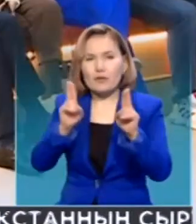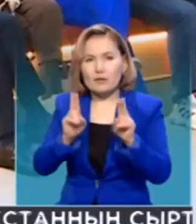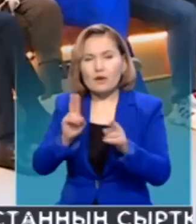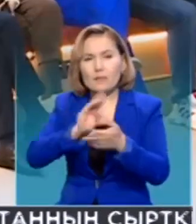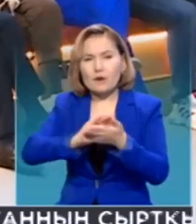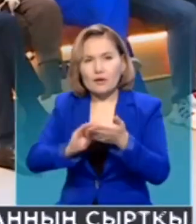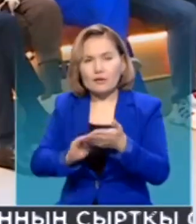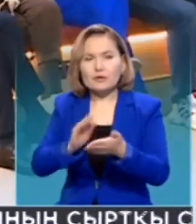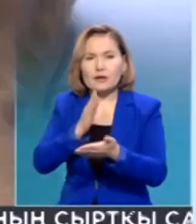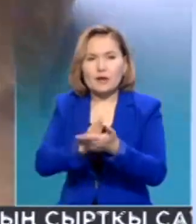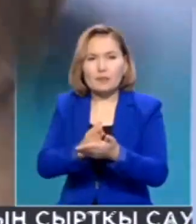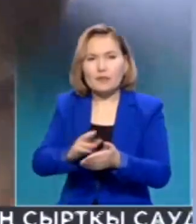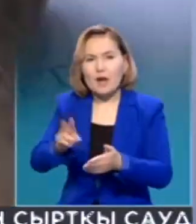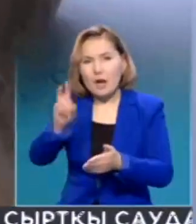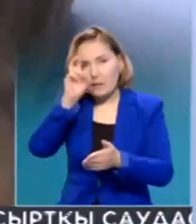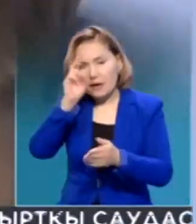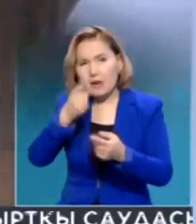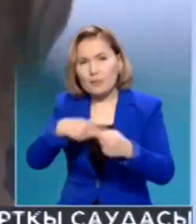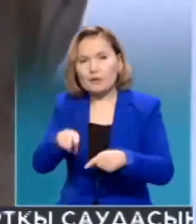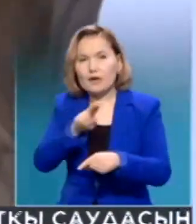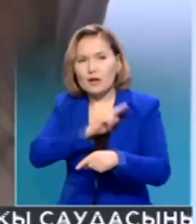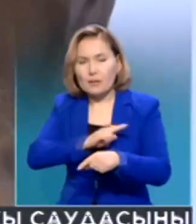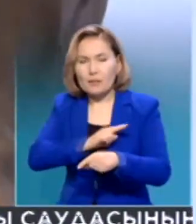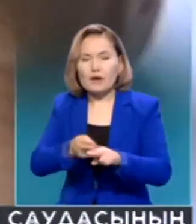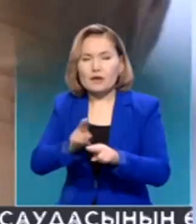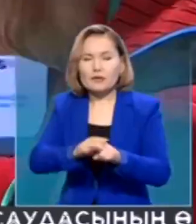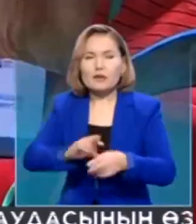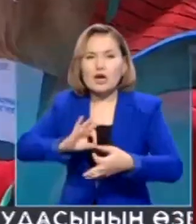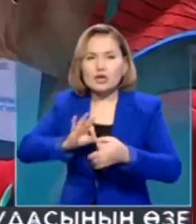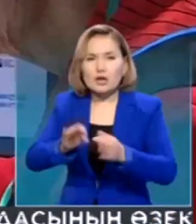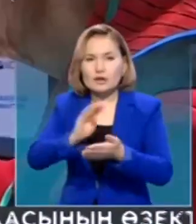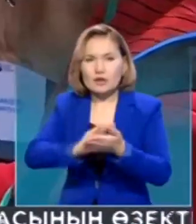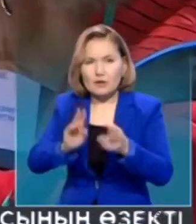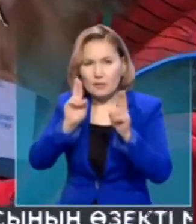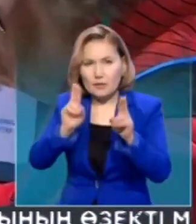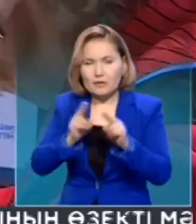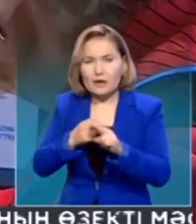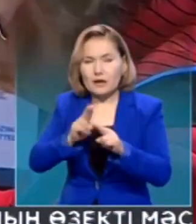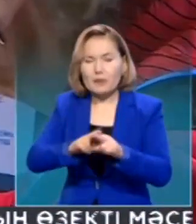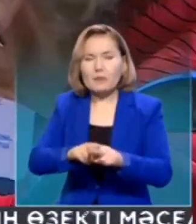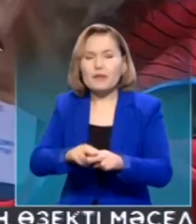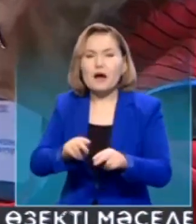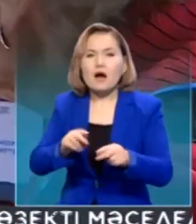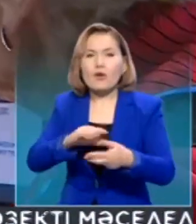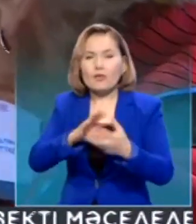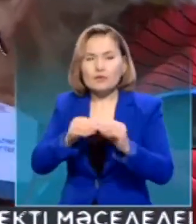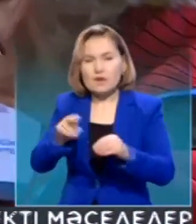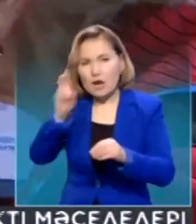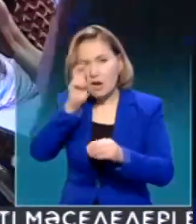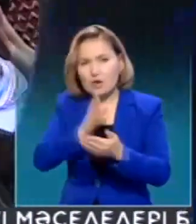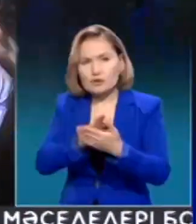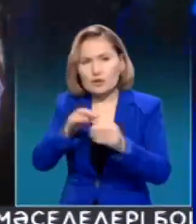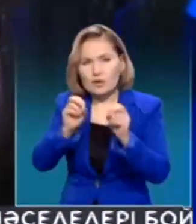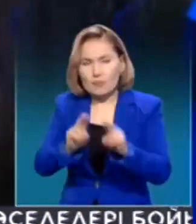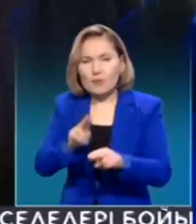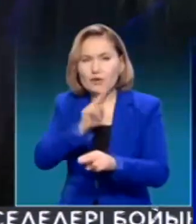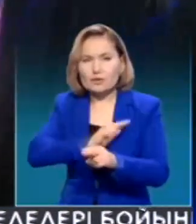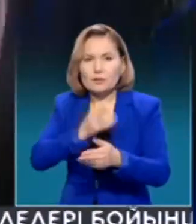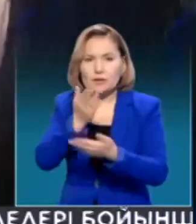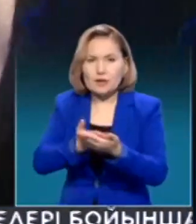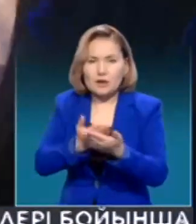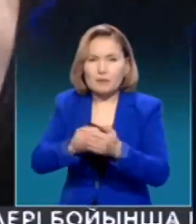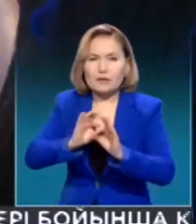болады. Онда мемлекеттік органдардың жұмысы туралы дұрыс ақпарат беру, мекеменің ашықтығын қамтамасыз ету жөнінде кеңестер